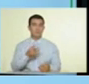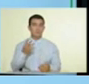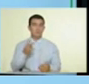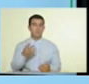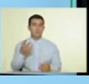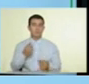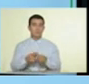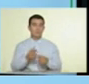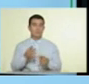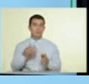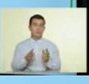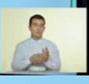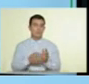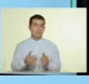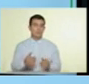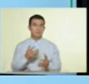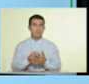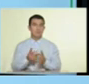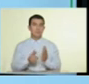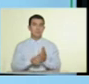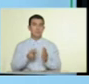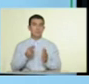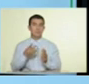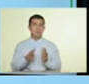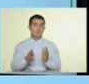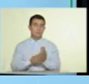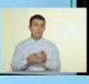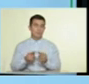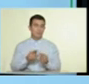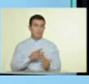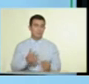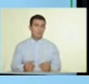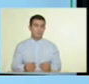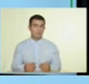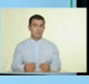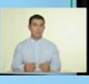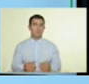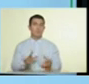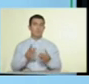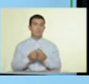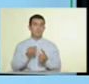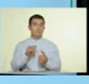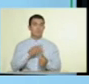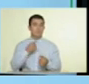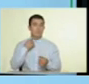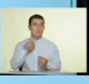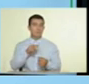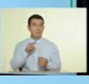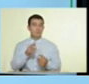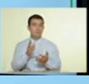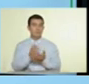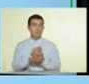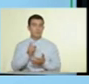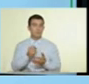ni qo'shsak 49. Demak 7p 49 ga teng ekan. Bundan noma'lum ko'paytuvchi p ni